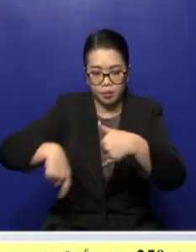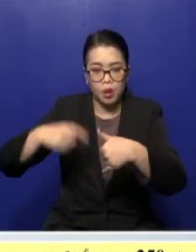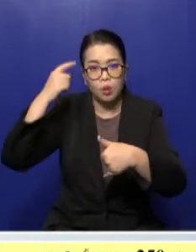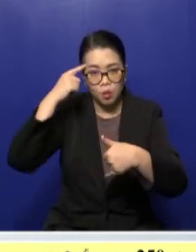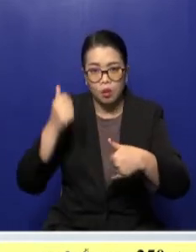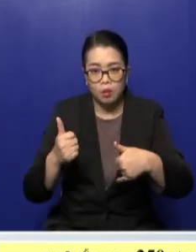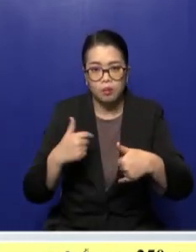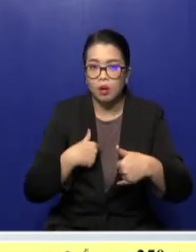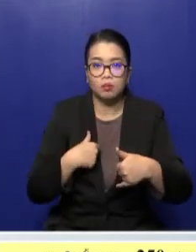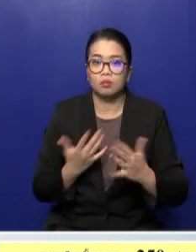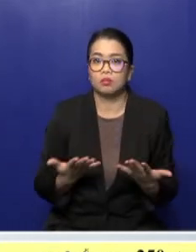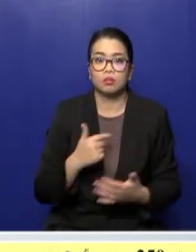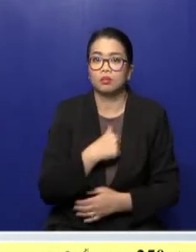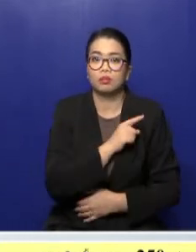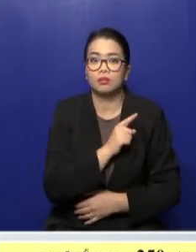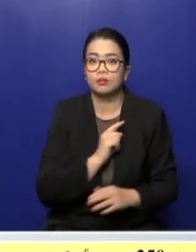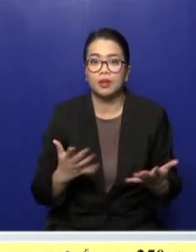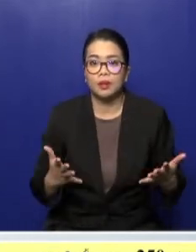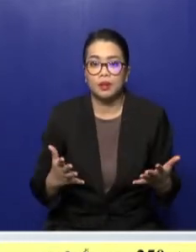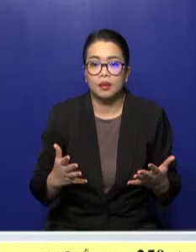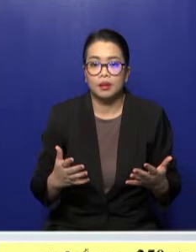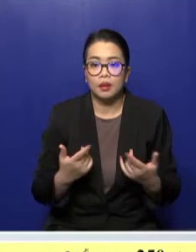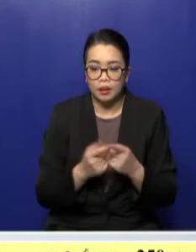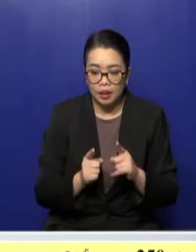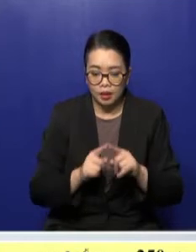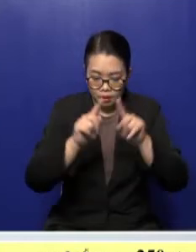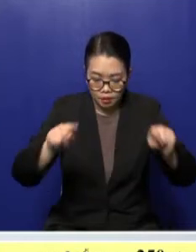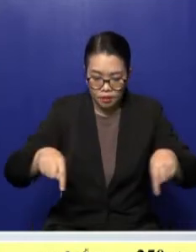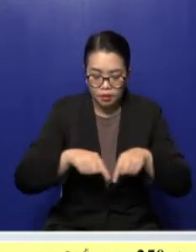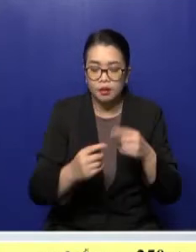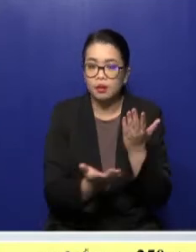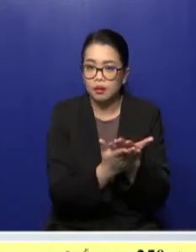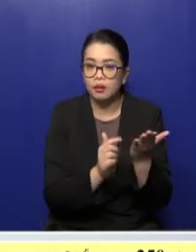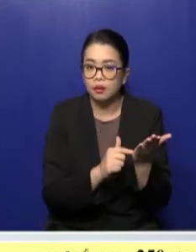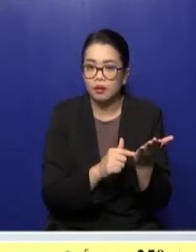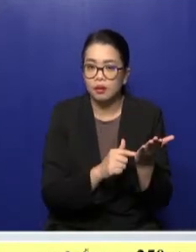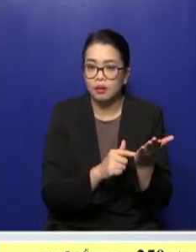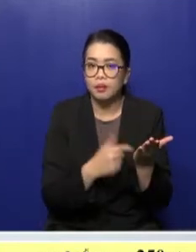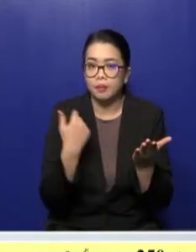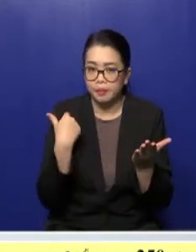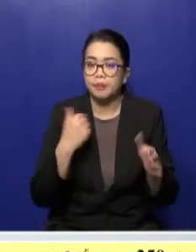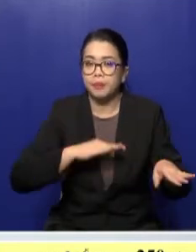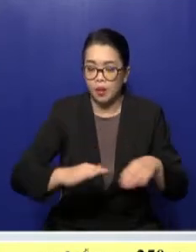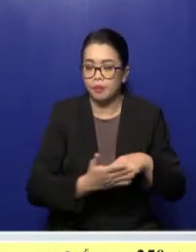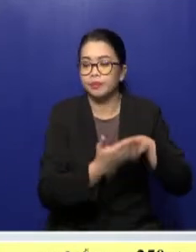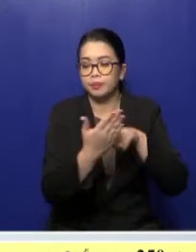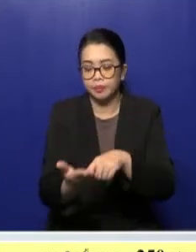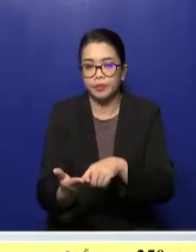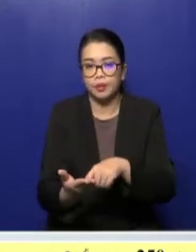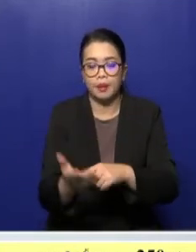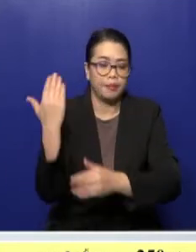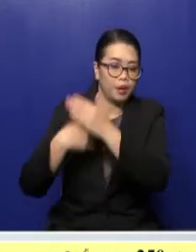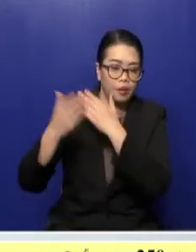เขาบอกเขาไม่มีหน้าที่แล้วแต่ว่าเขามีเอกสารเต็มเต็มท้องบทที่จะเสนอต่อ